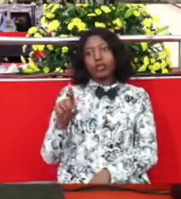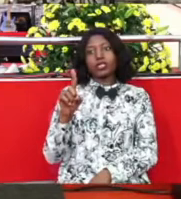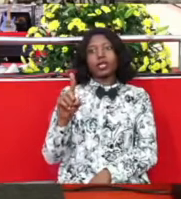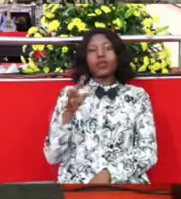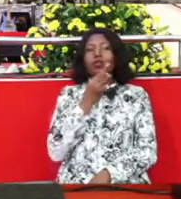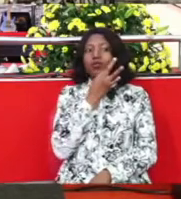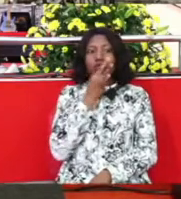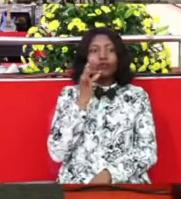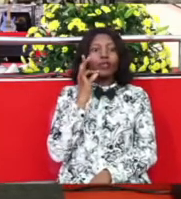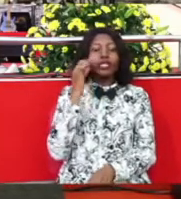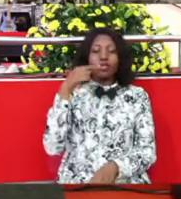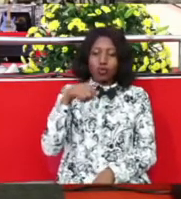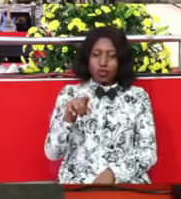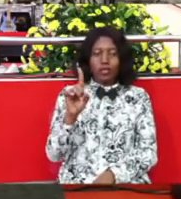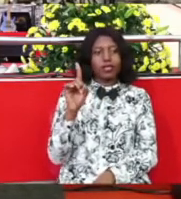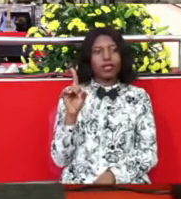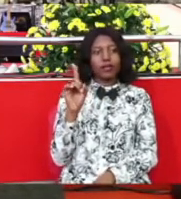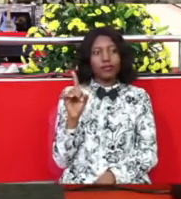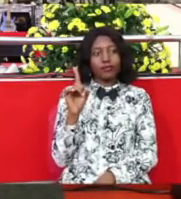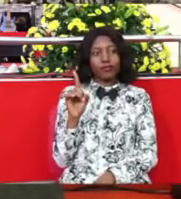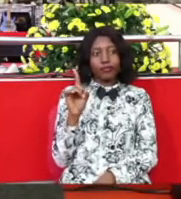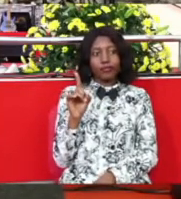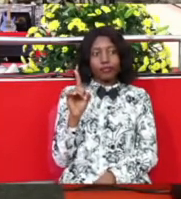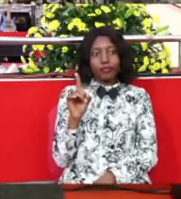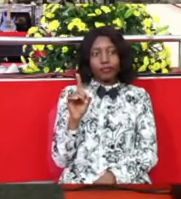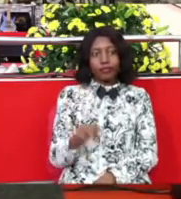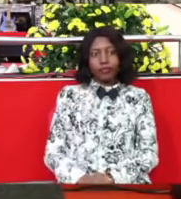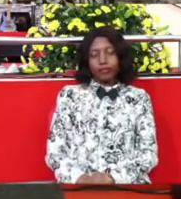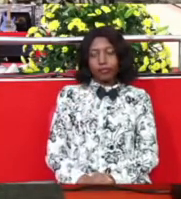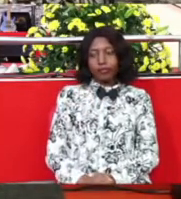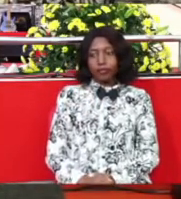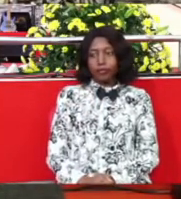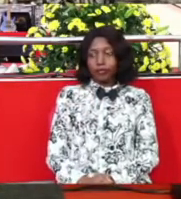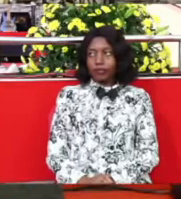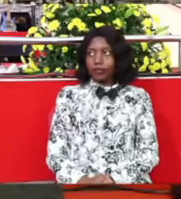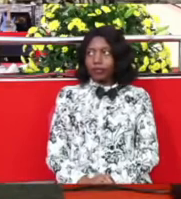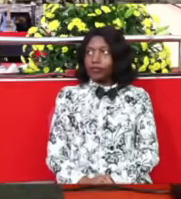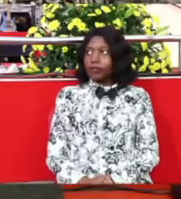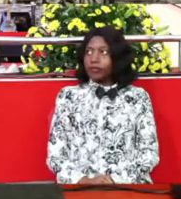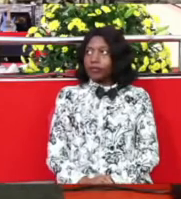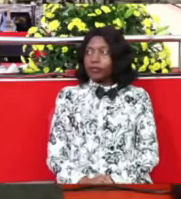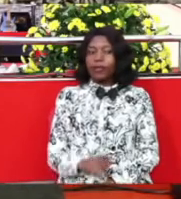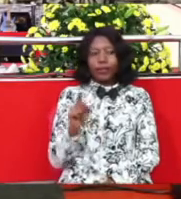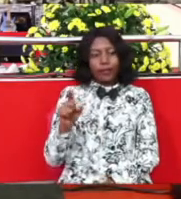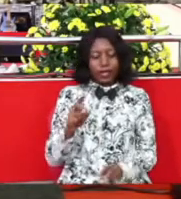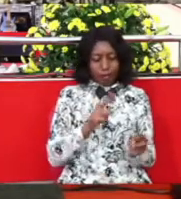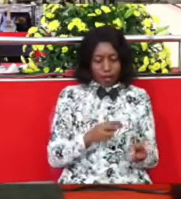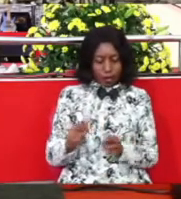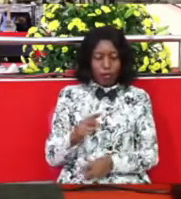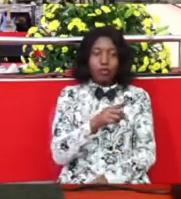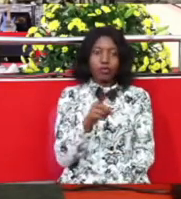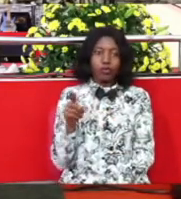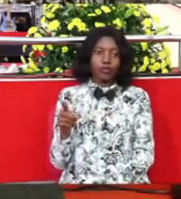Utaifanya uzoefu ya kwamba hata siku zile za kanisa ambalo ni za kuomba wewe utaifanya ya kwamba itakuwa kawaida yako. And what I'm talking about